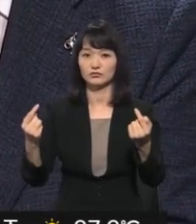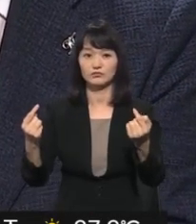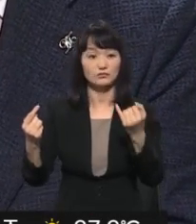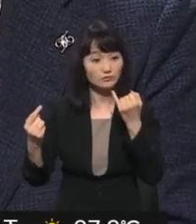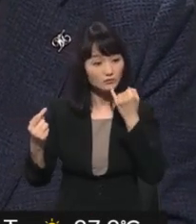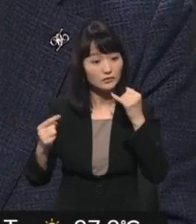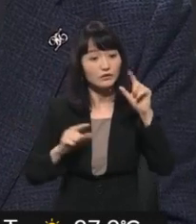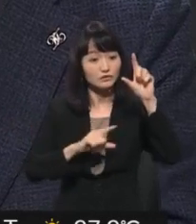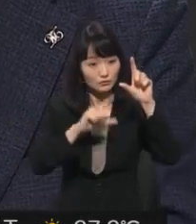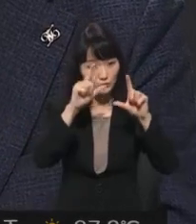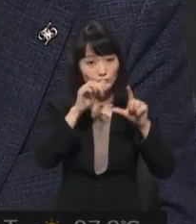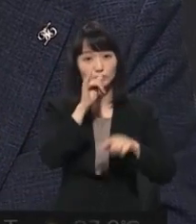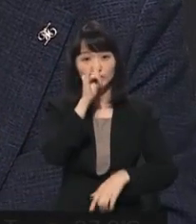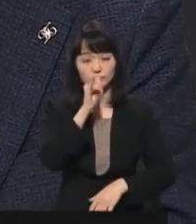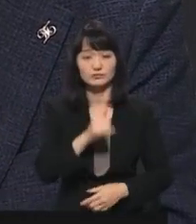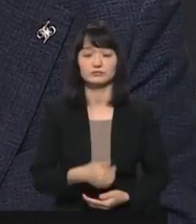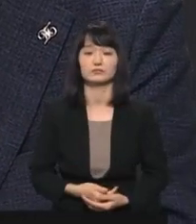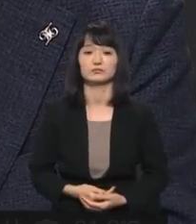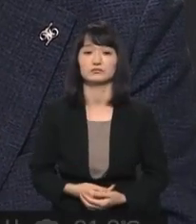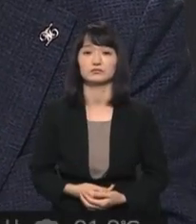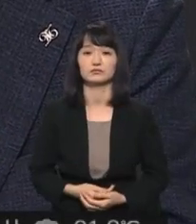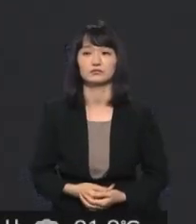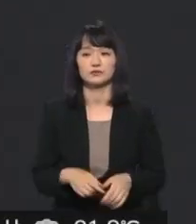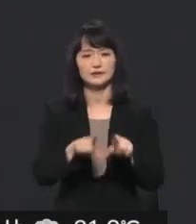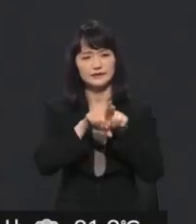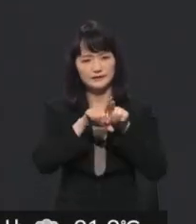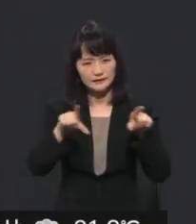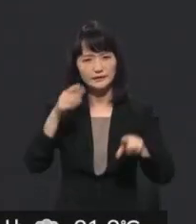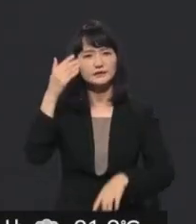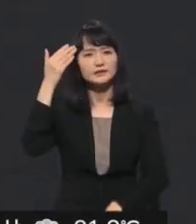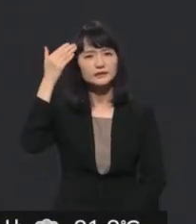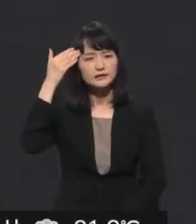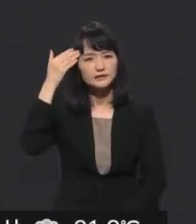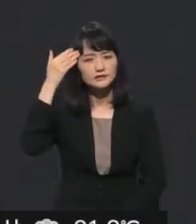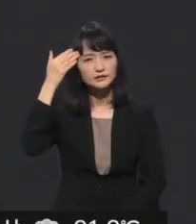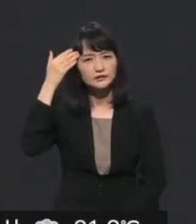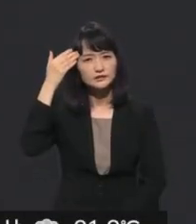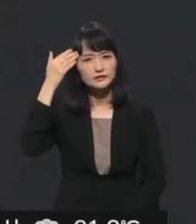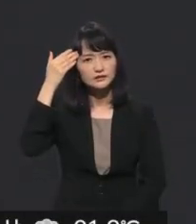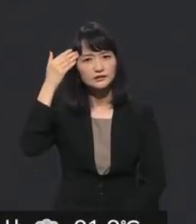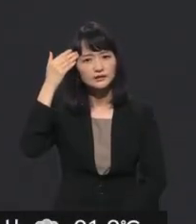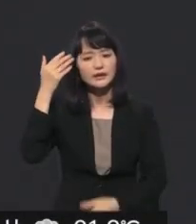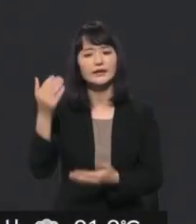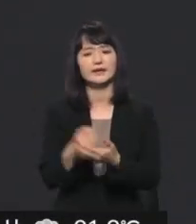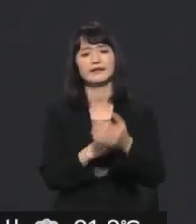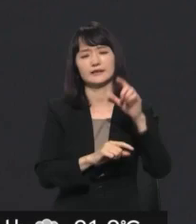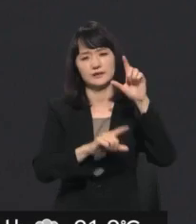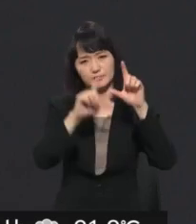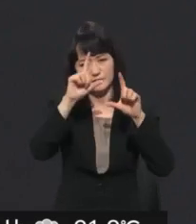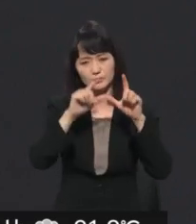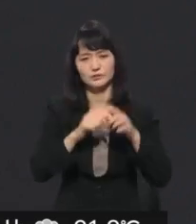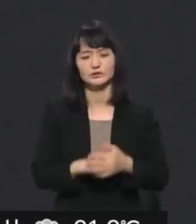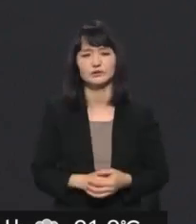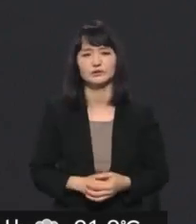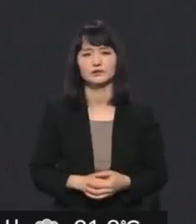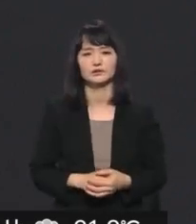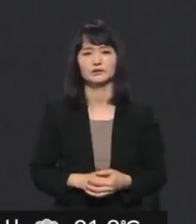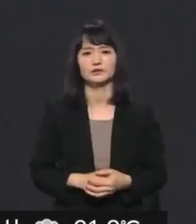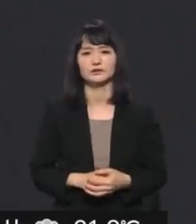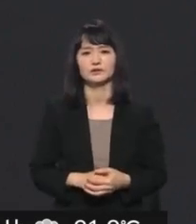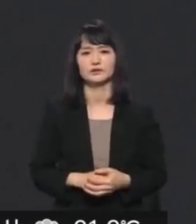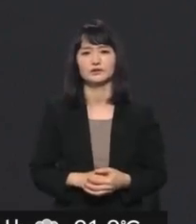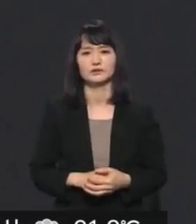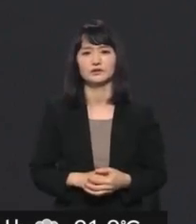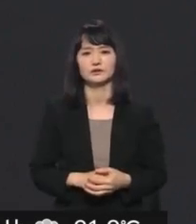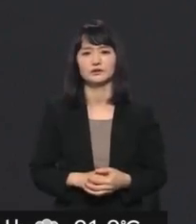보였죠 물론 이 그렇지만 상식적으로 우리가 가져야 될 모습 또는 최소한의 그